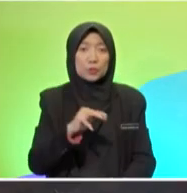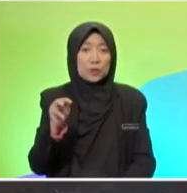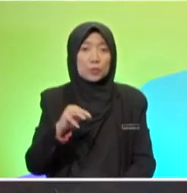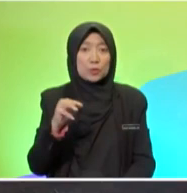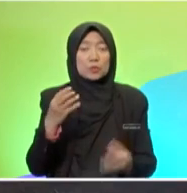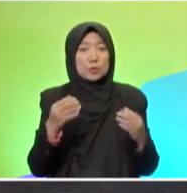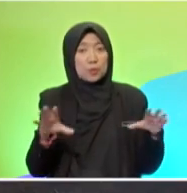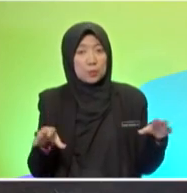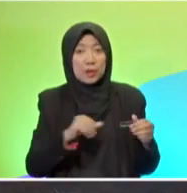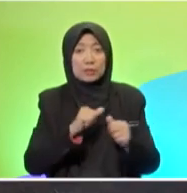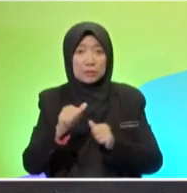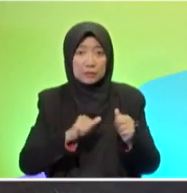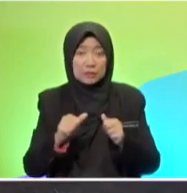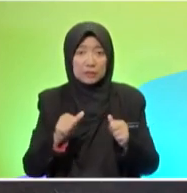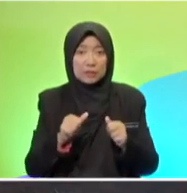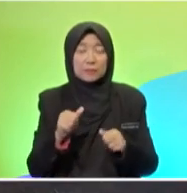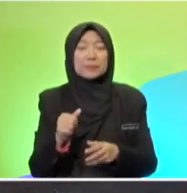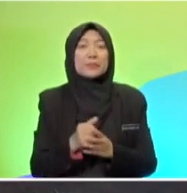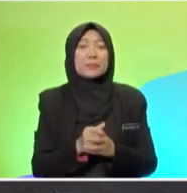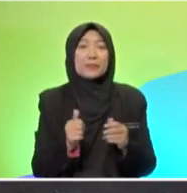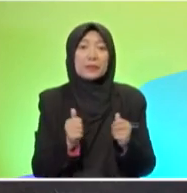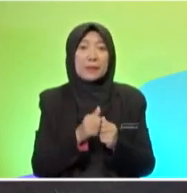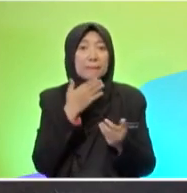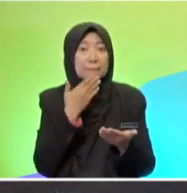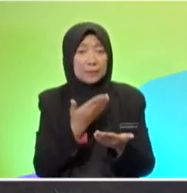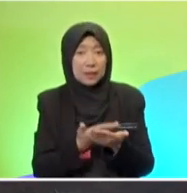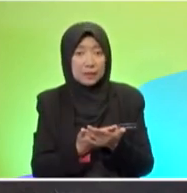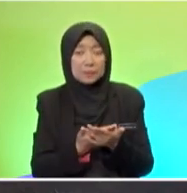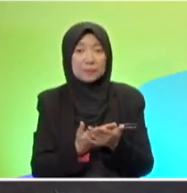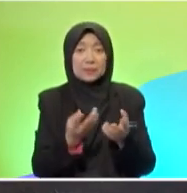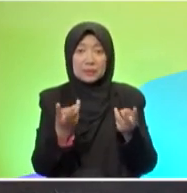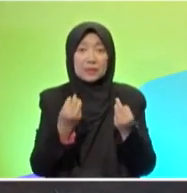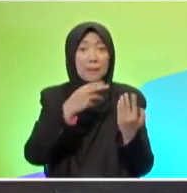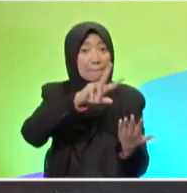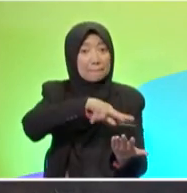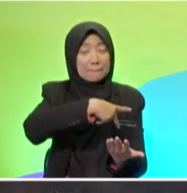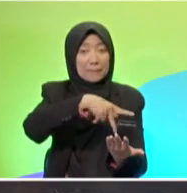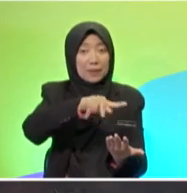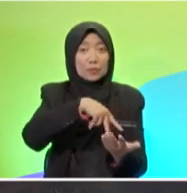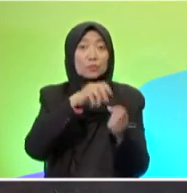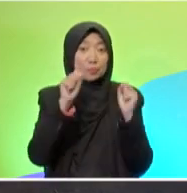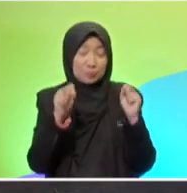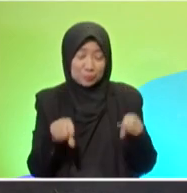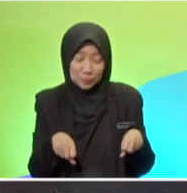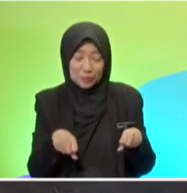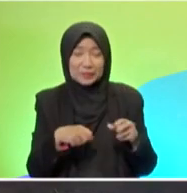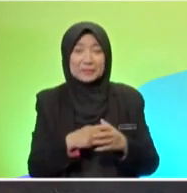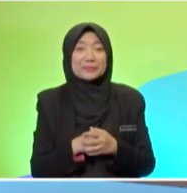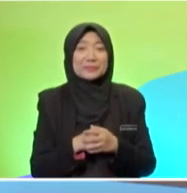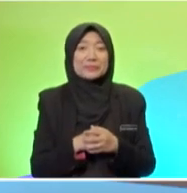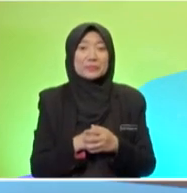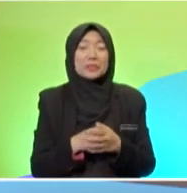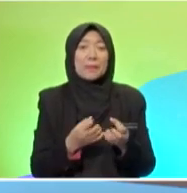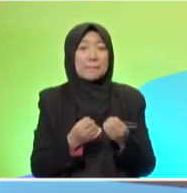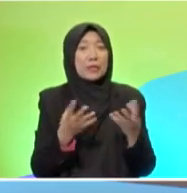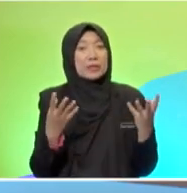sudah lakukan activity dengan menarik dan tepat sekali kalimat bagi pantun anak cowok bantu Oke sedikit banyak